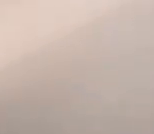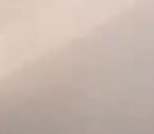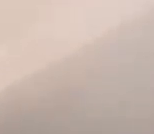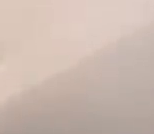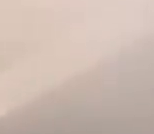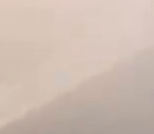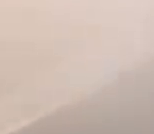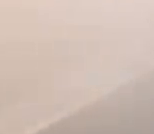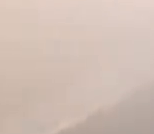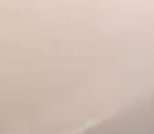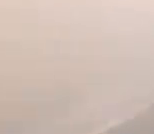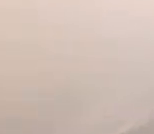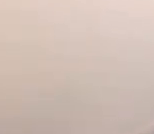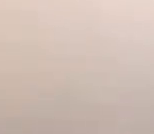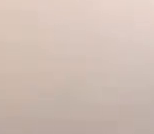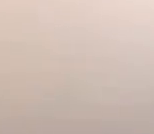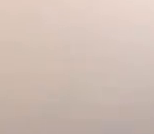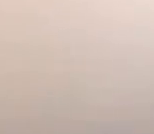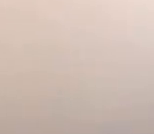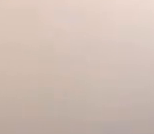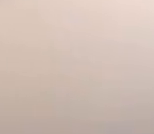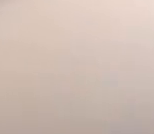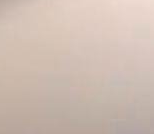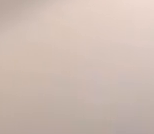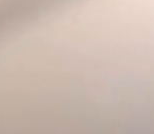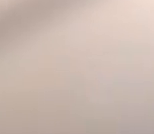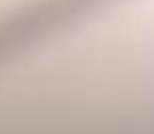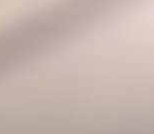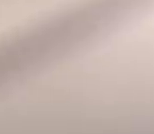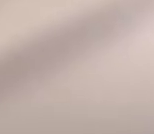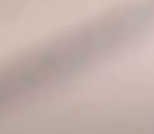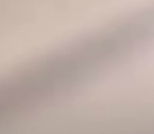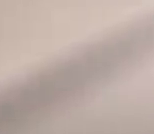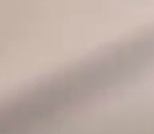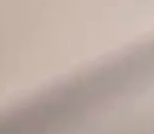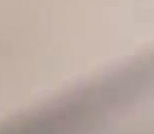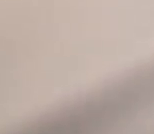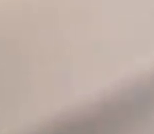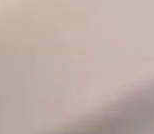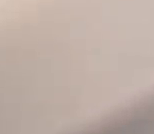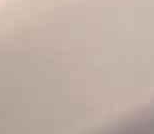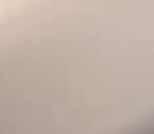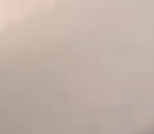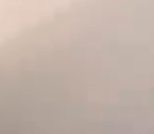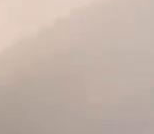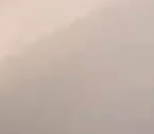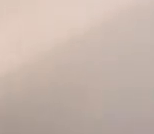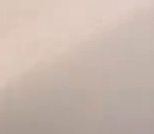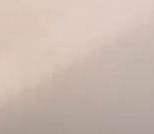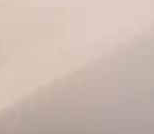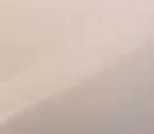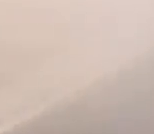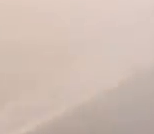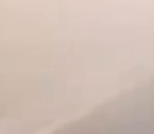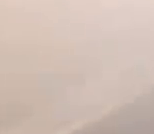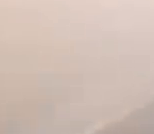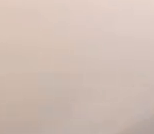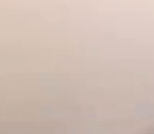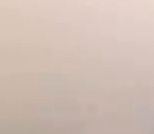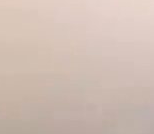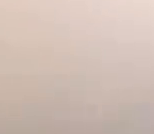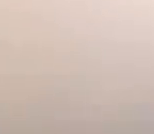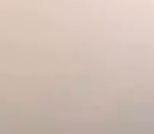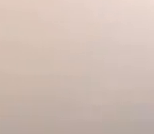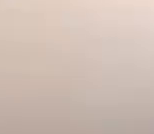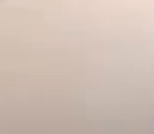mga balita. Kaya para sa pinakasariwang balita, mag-subscribe kayo sa aming YouTube channel. Para sa mga kapuso abroad,